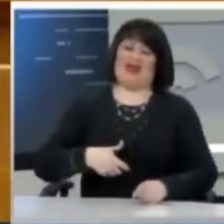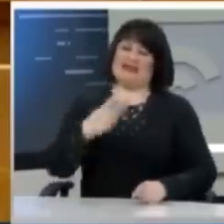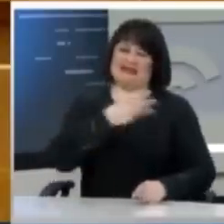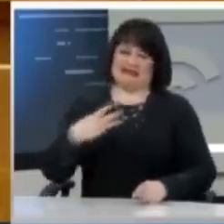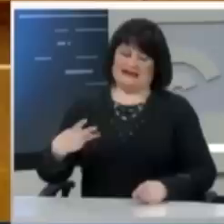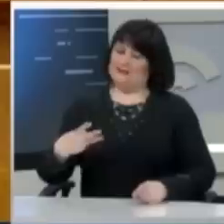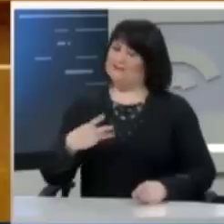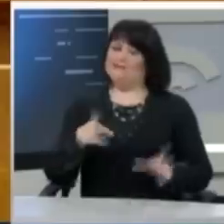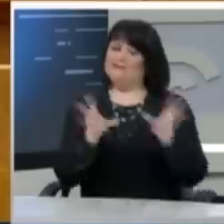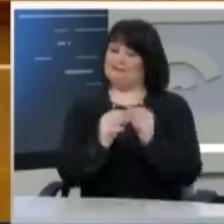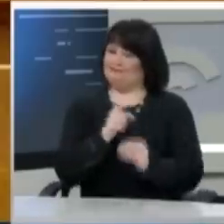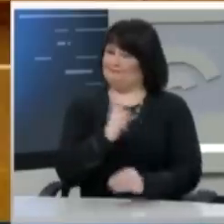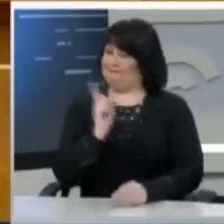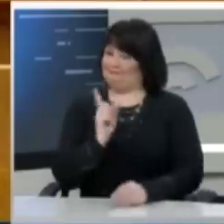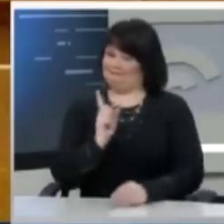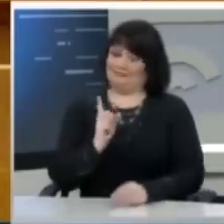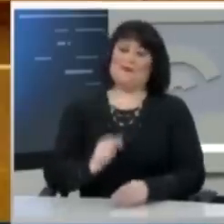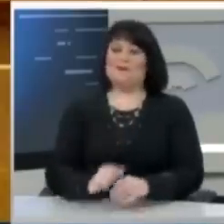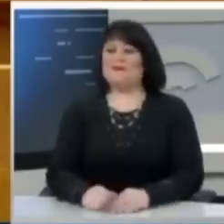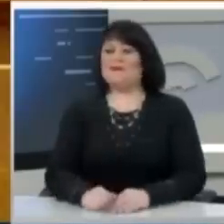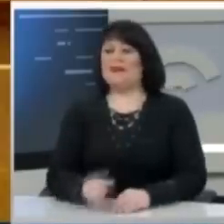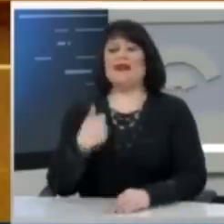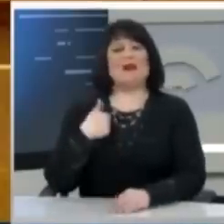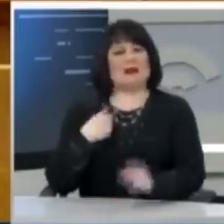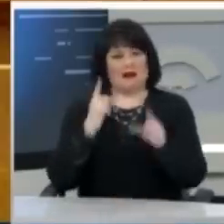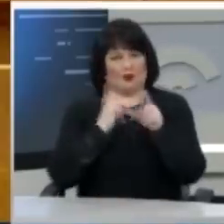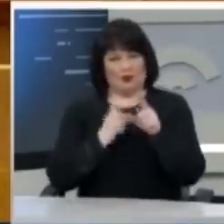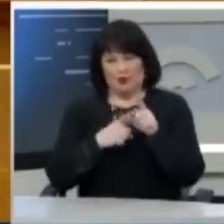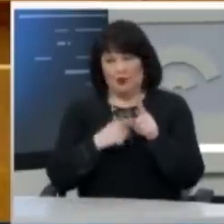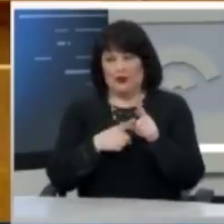ΣΥΡΙΖΑ. Κυρίες και κύριοι, το ΚΚΕ, ο